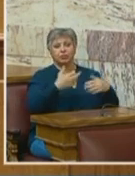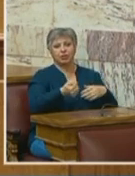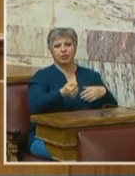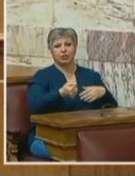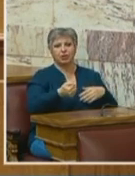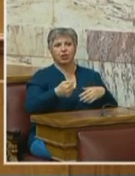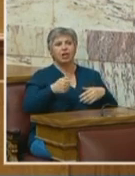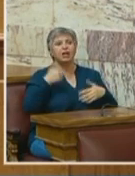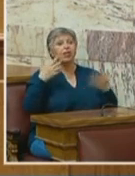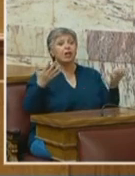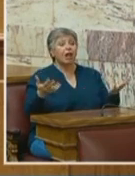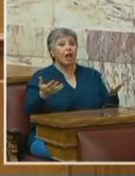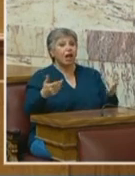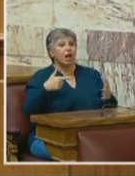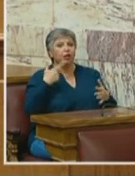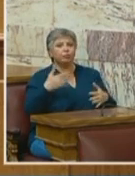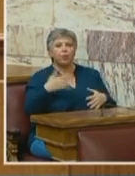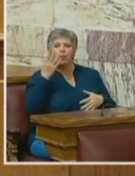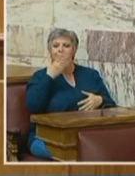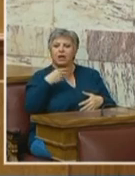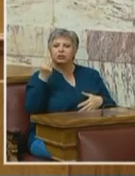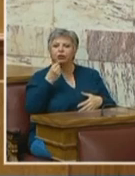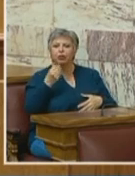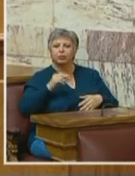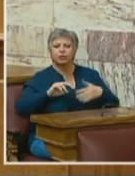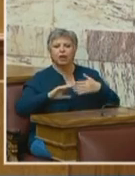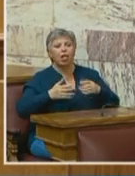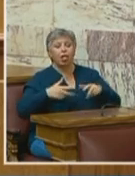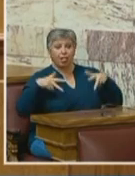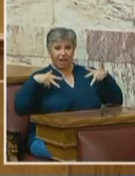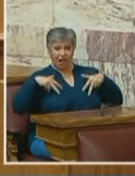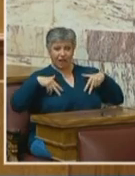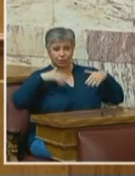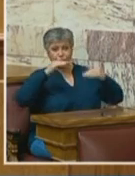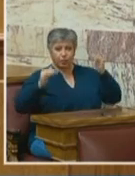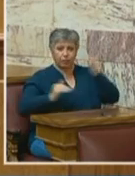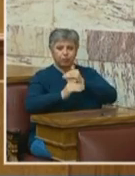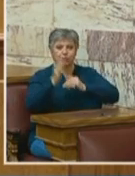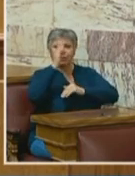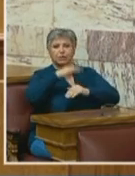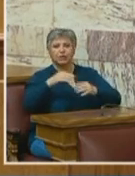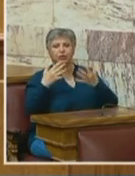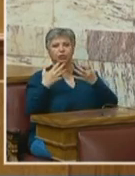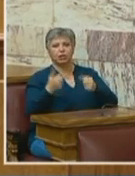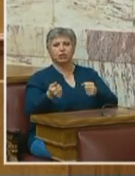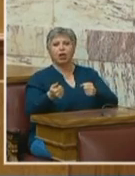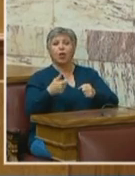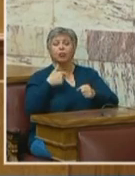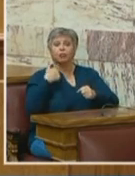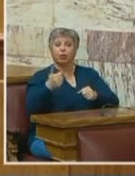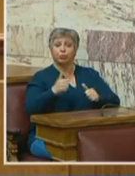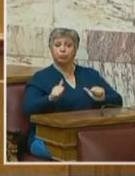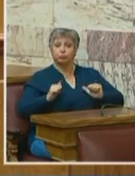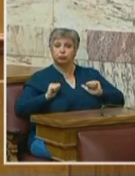οσμία ενός παρακράτους που δεν δίστασε να παραβιάσει βάναυσα τη διάκριση των εξουσιών και